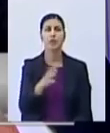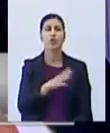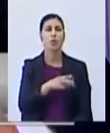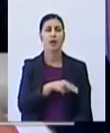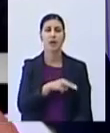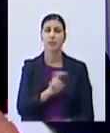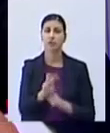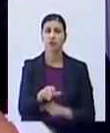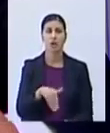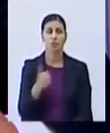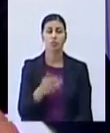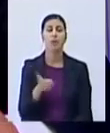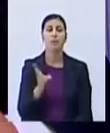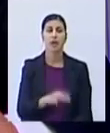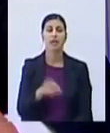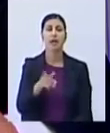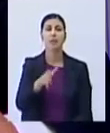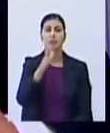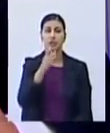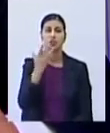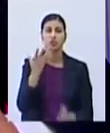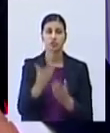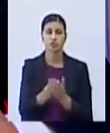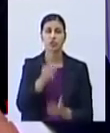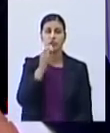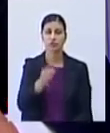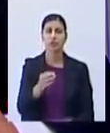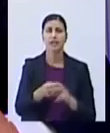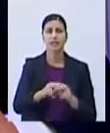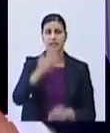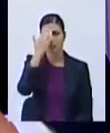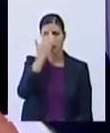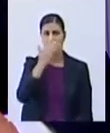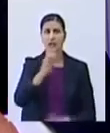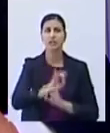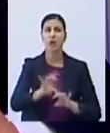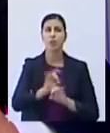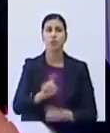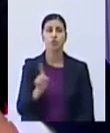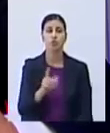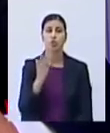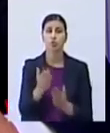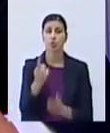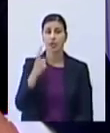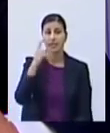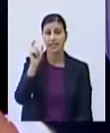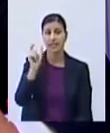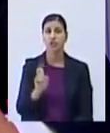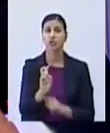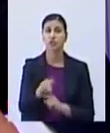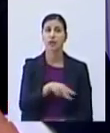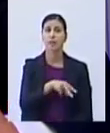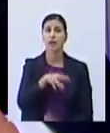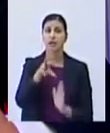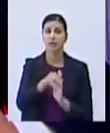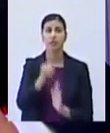პარლამენტში არ შეცვლა. მაგრამ მაშინ ჩვენ უთხარით იმ ხალხს, გამოუცხადეთ, რომ თუ ერთი კაციც კი შევიდოდა ან ერთი პარტია